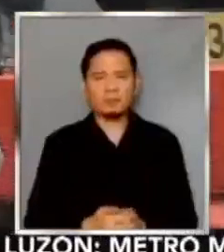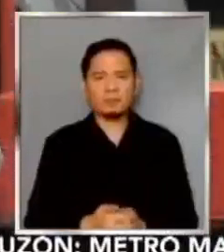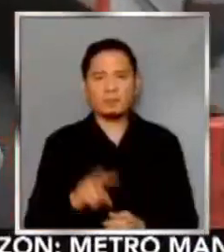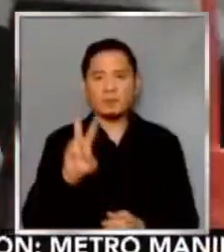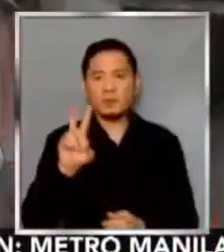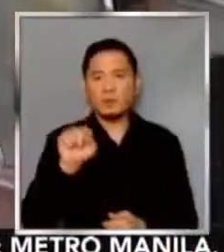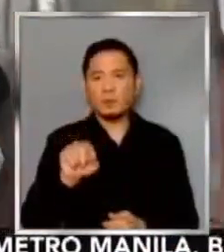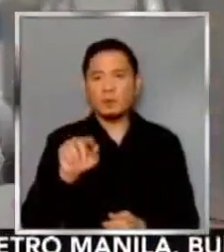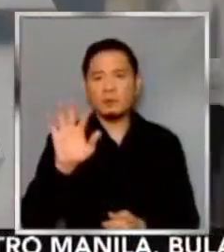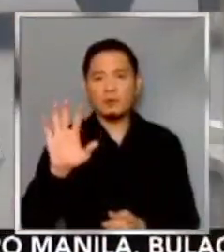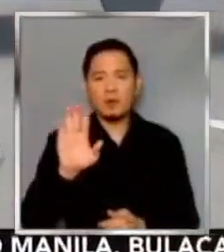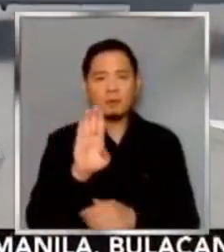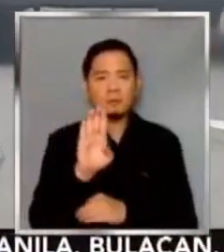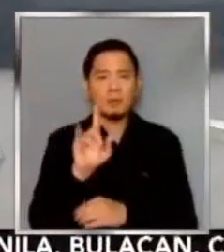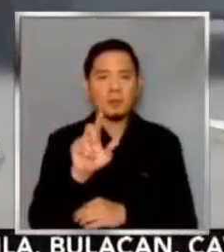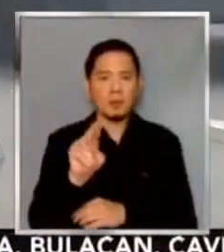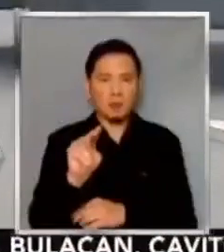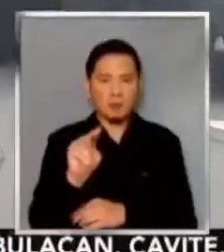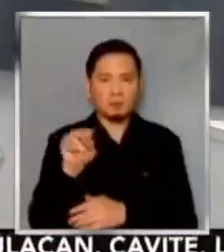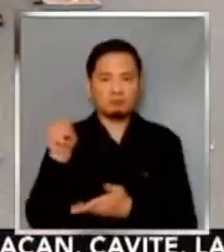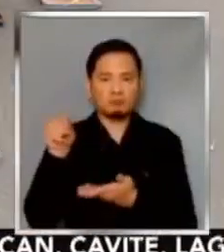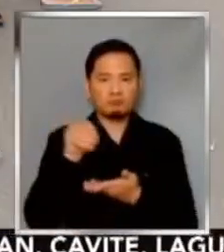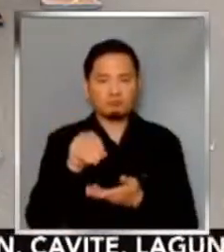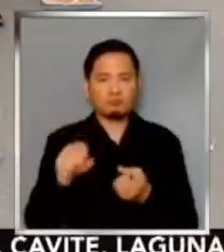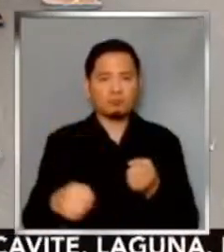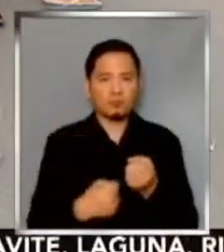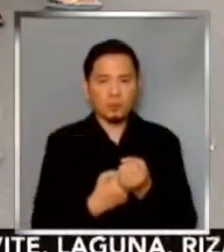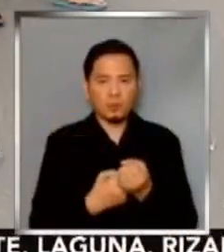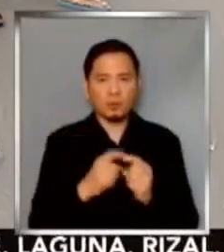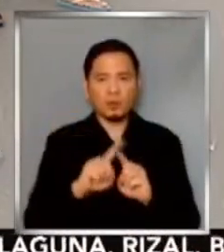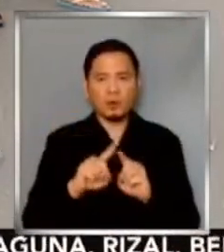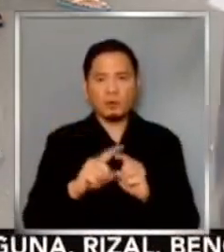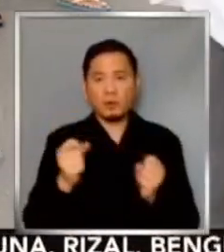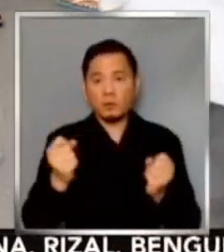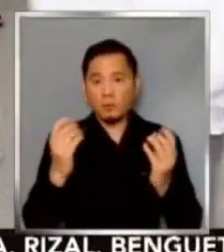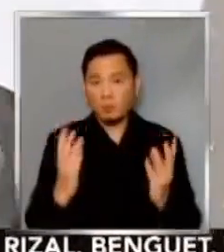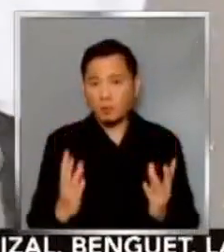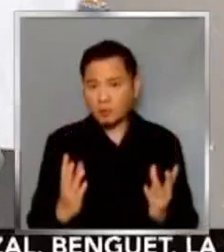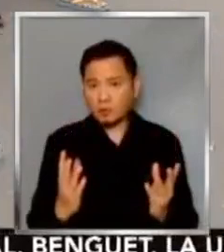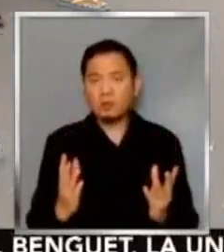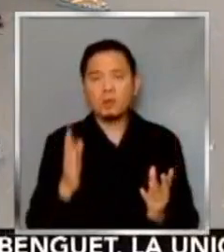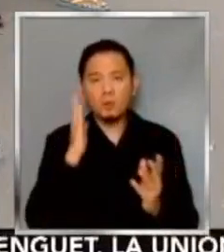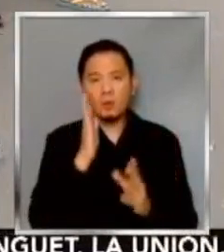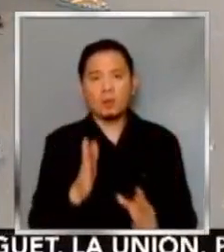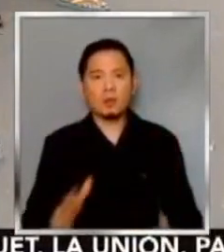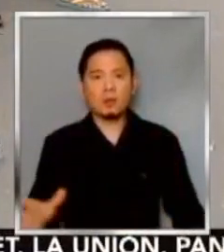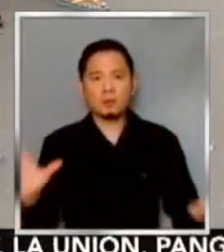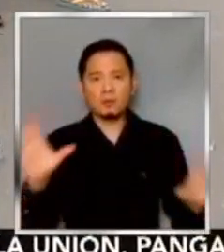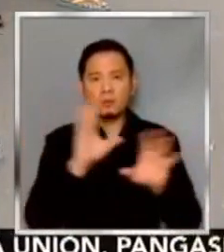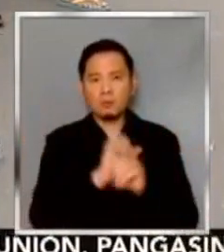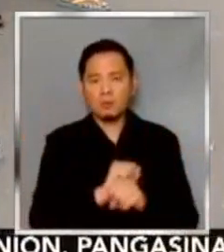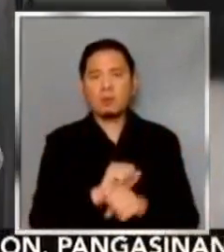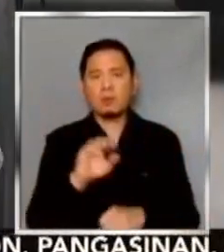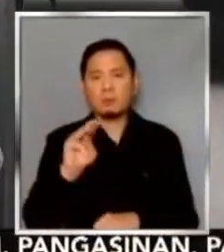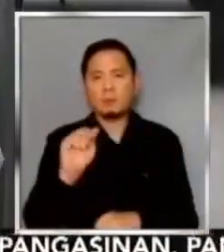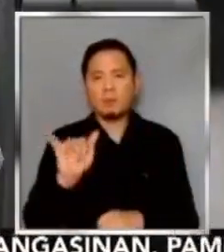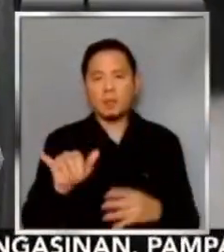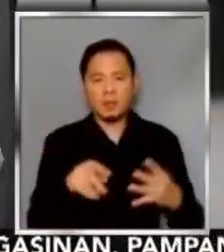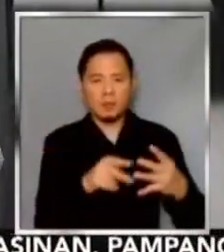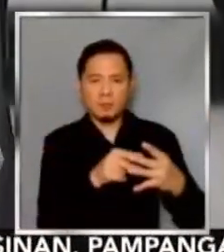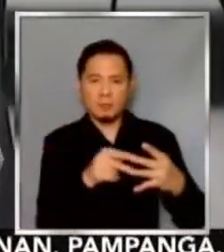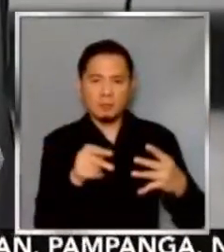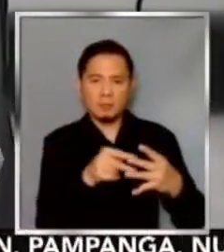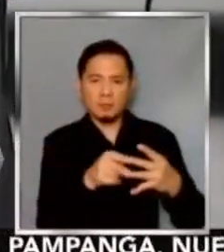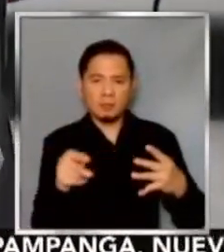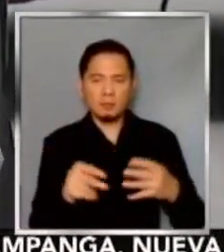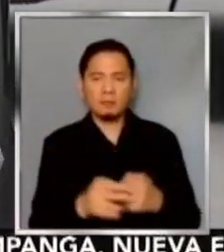pesos sa fuel subsidy para sa public utility vehicle drivers at operators matatapos sa ikalawang linggo ng Mayo ayon sa LTFRB. Ito